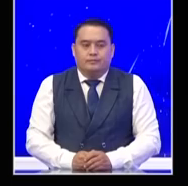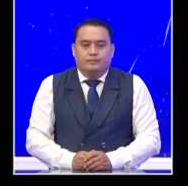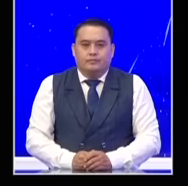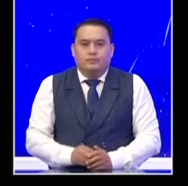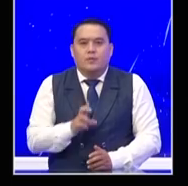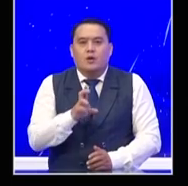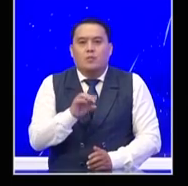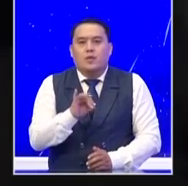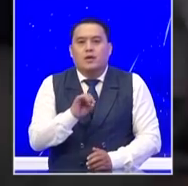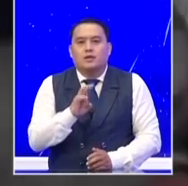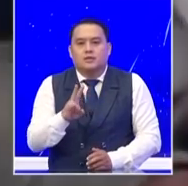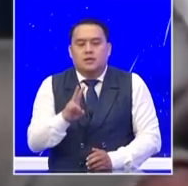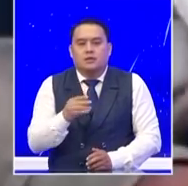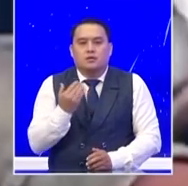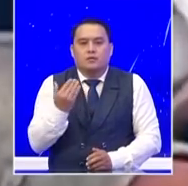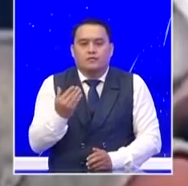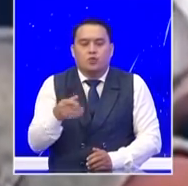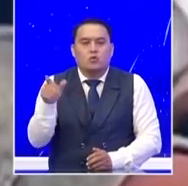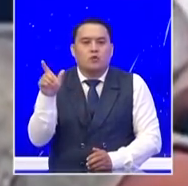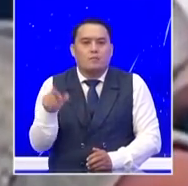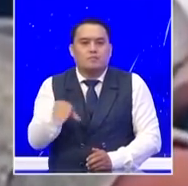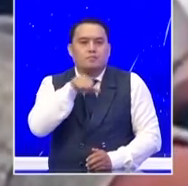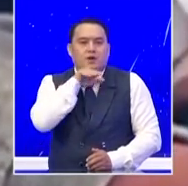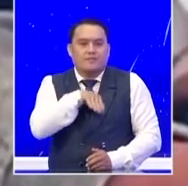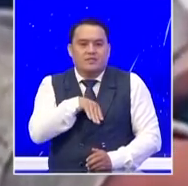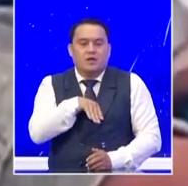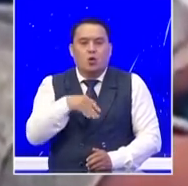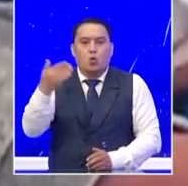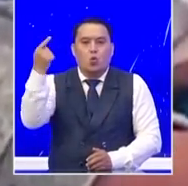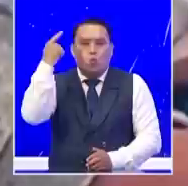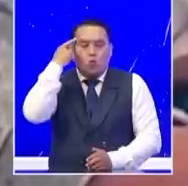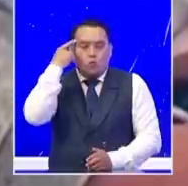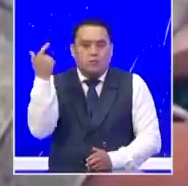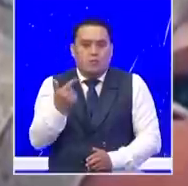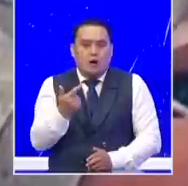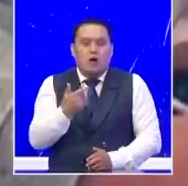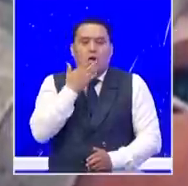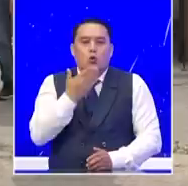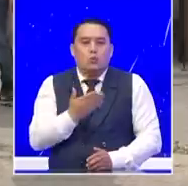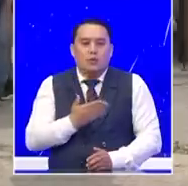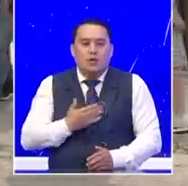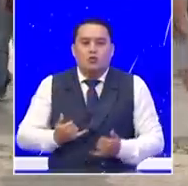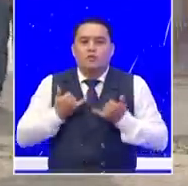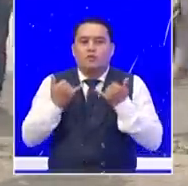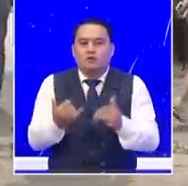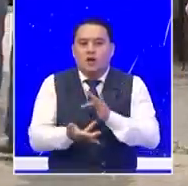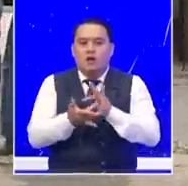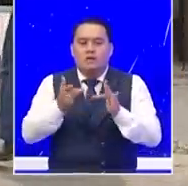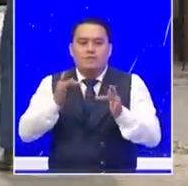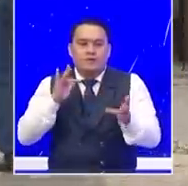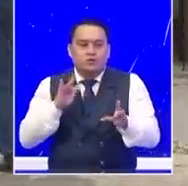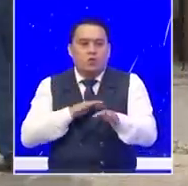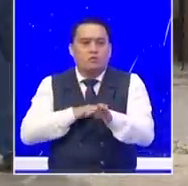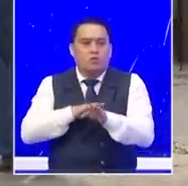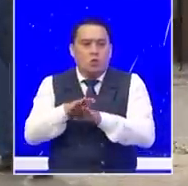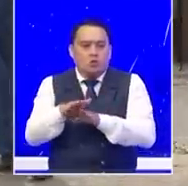Бейсена Куранбека за проницательный ум и профессионализм любили и уважали в народе. С самого утра все социальные сети в буквальном